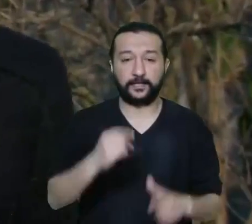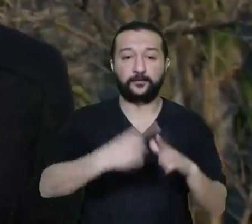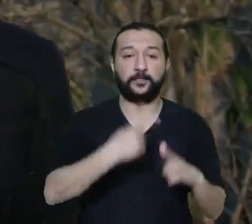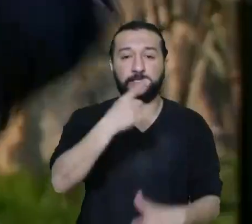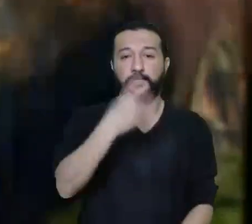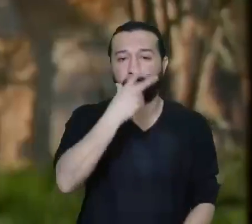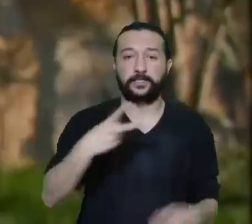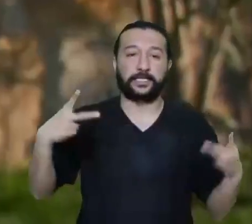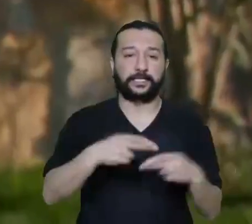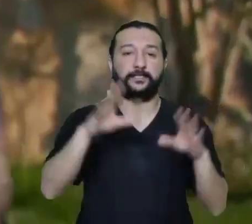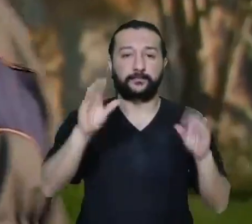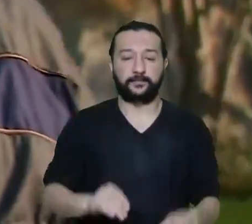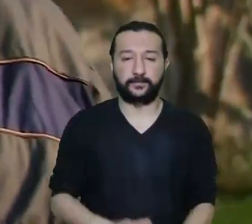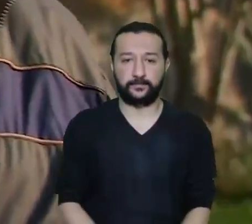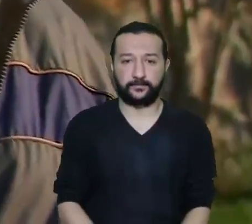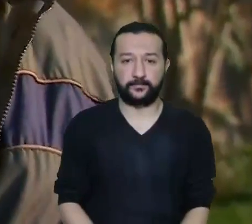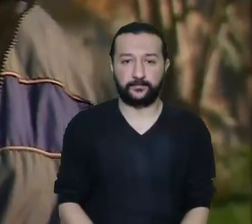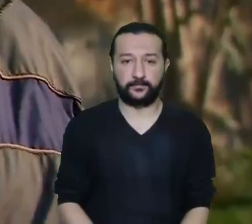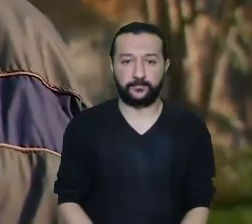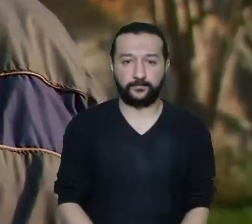Ciğer, müziği kes oğlum.